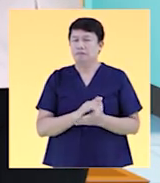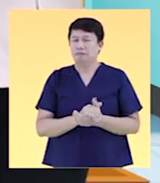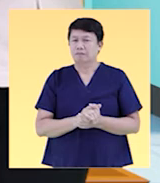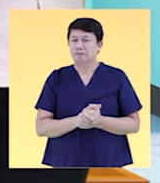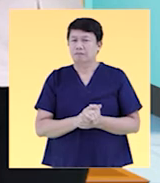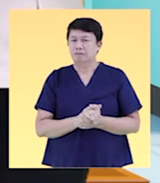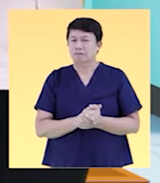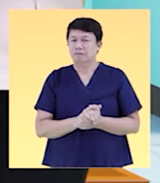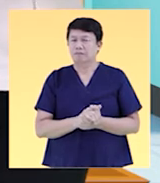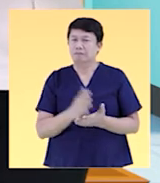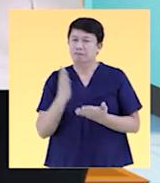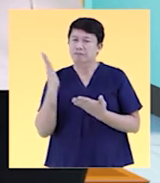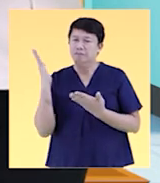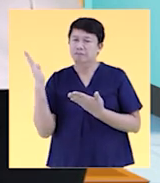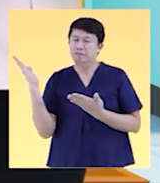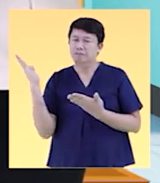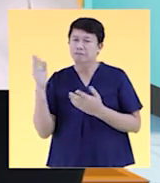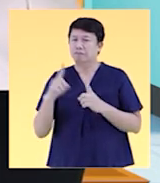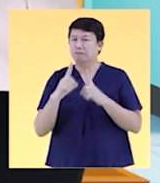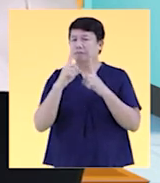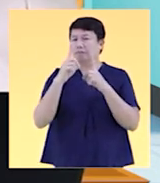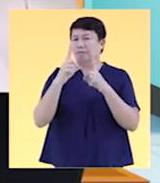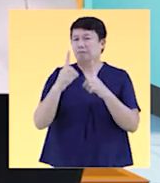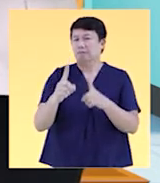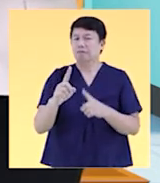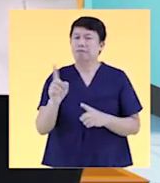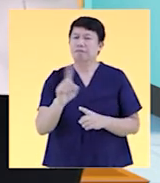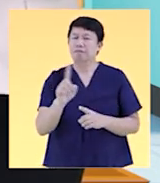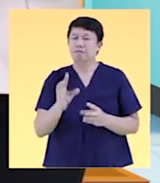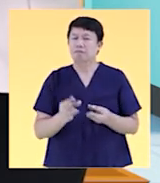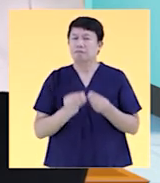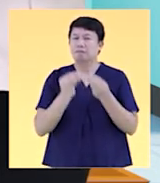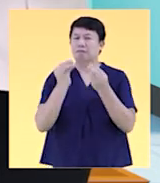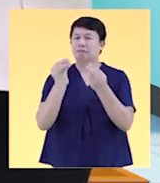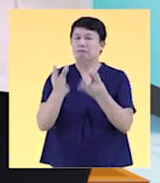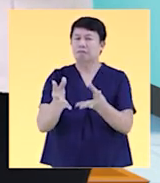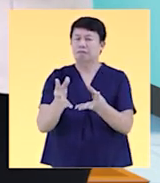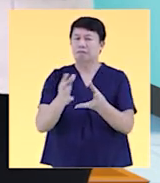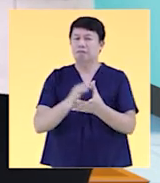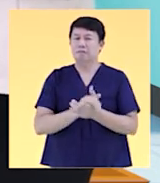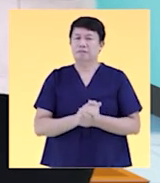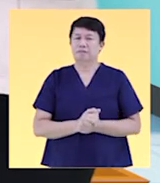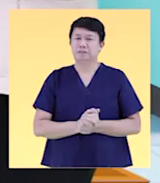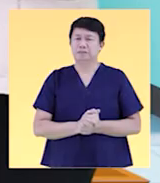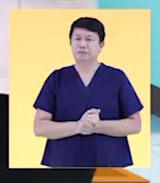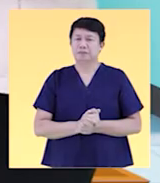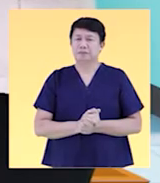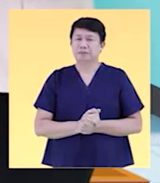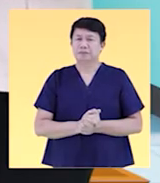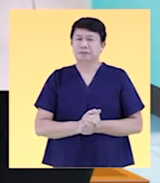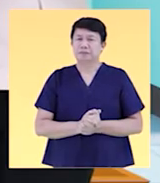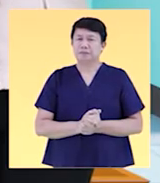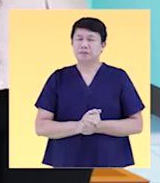Samantala, narito naman ang sagot sa what are given?